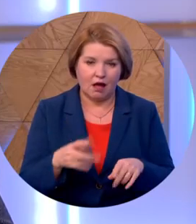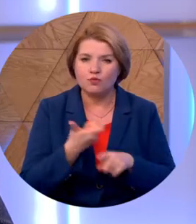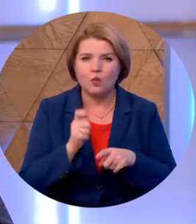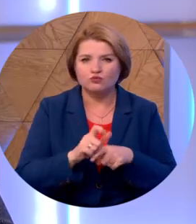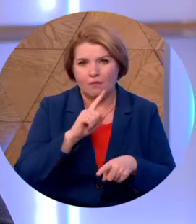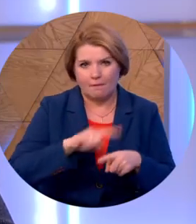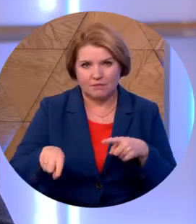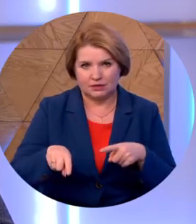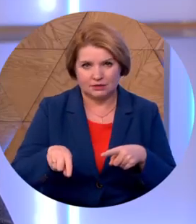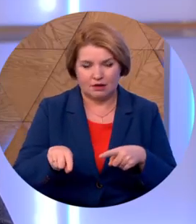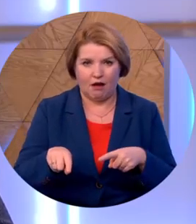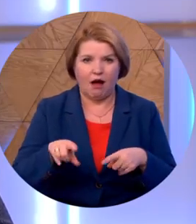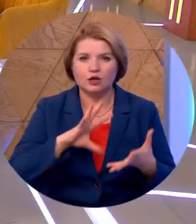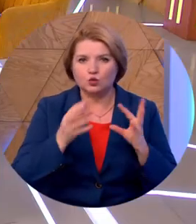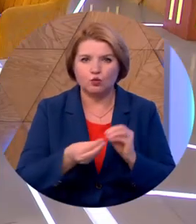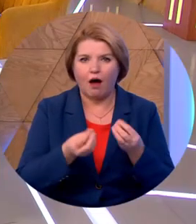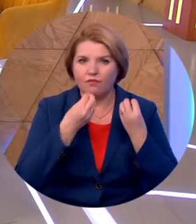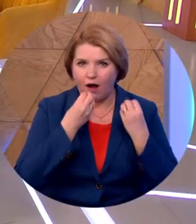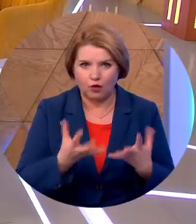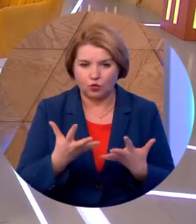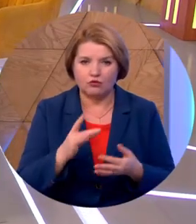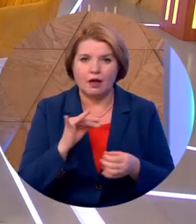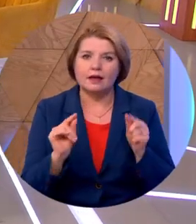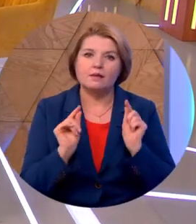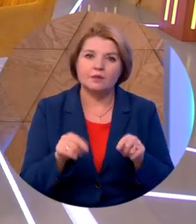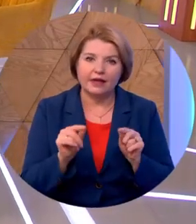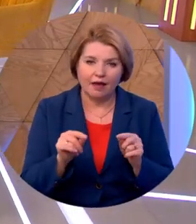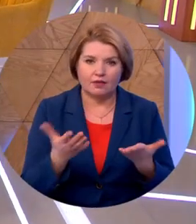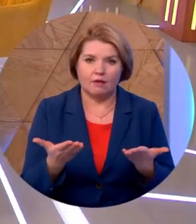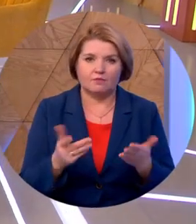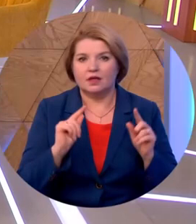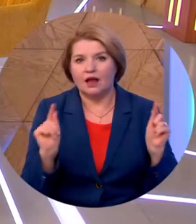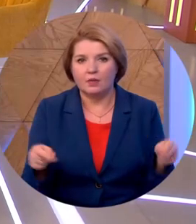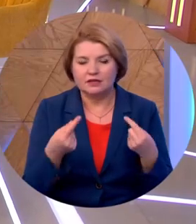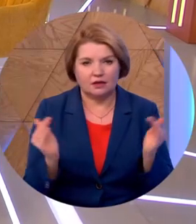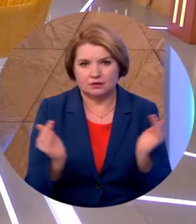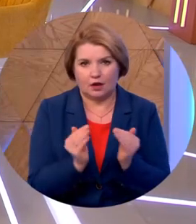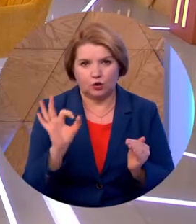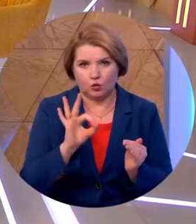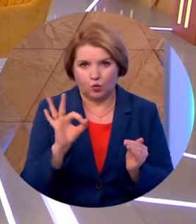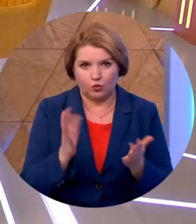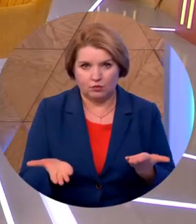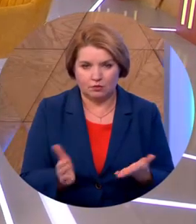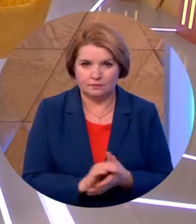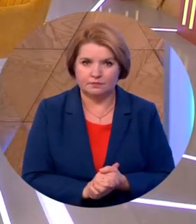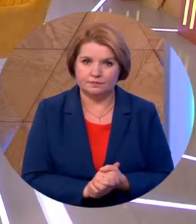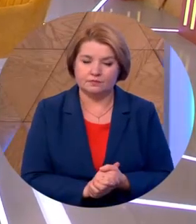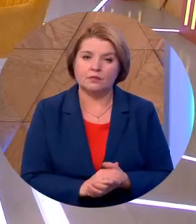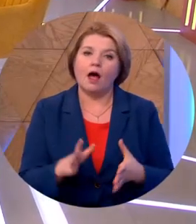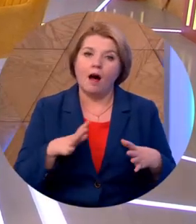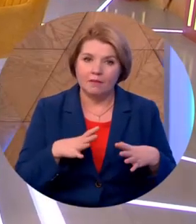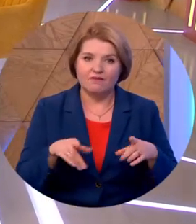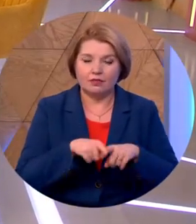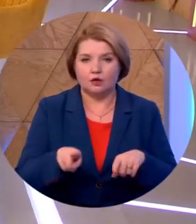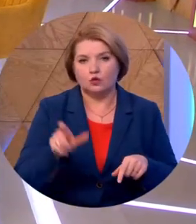высока результативность этой процедуры и при этом вероятность какой-то реабилитации она сведена к минимуму Но если всё-таки оказалось так что вот